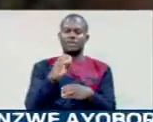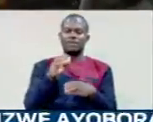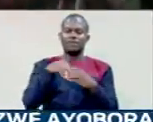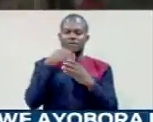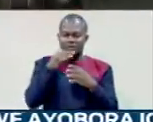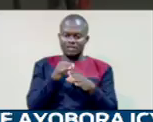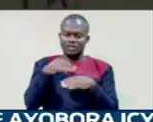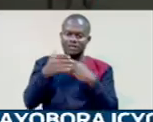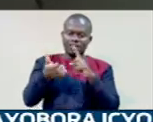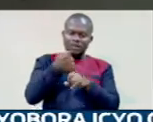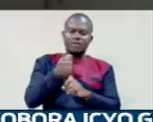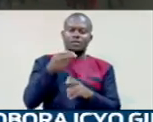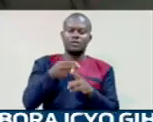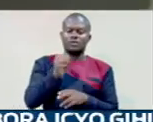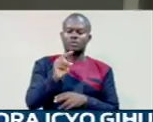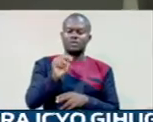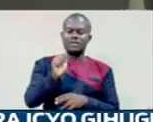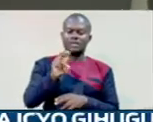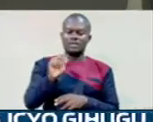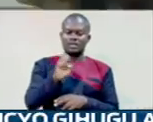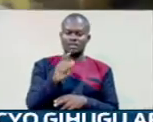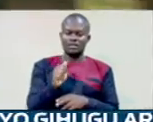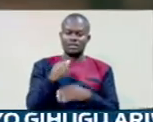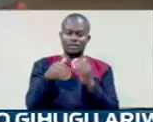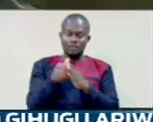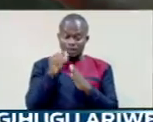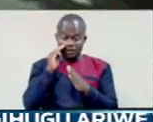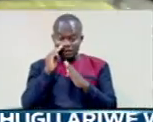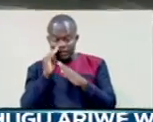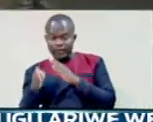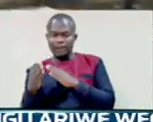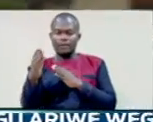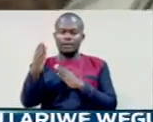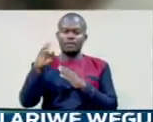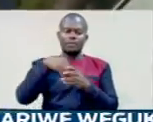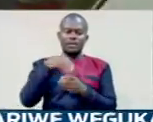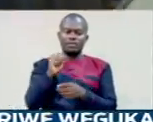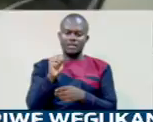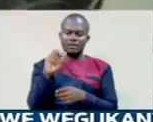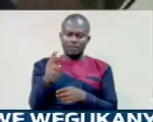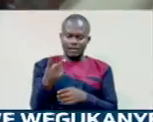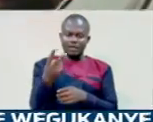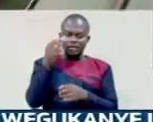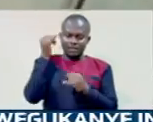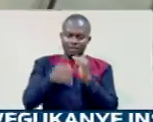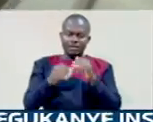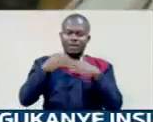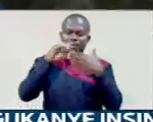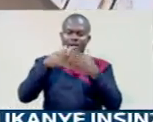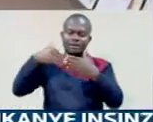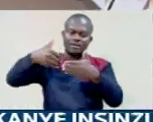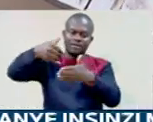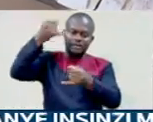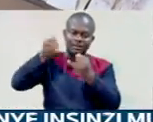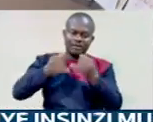bahita bamukurura ariho uwitwa Munyaneza Didier wa Benediction yahise abacunga abaca muri humi yinjira muri metero 200 za nyuma ayoboye ariko bagiye kugera